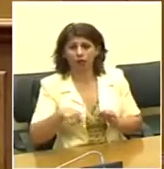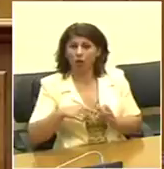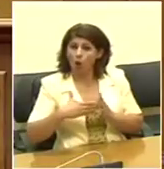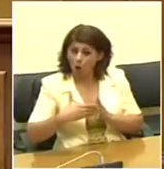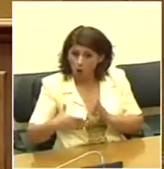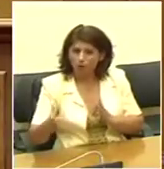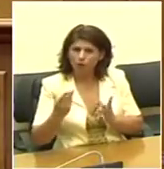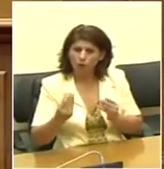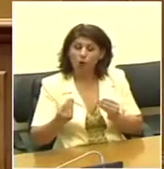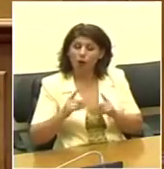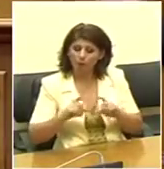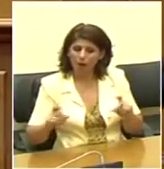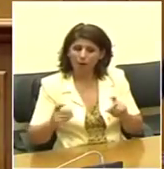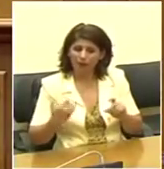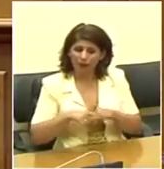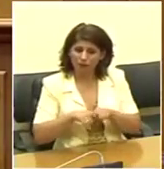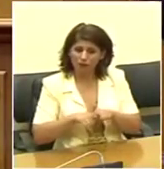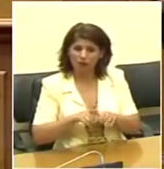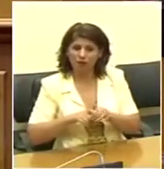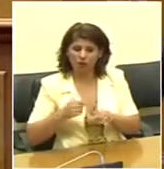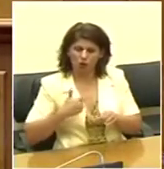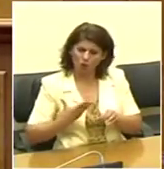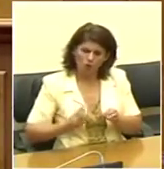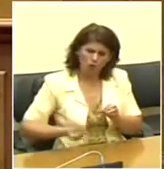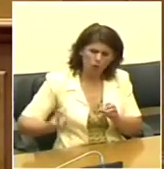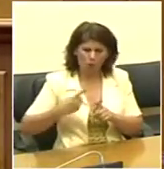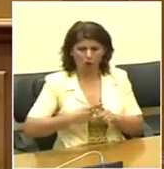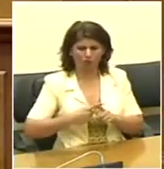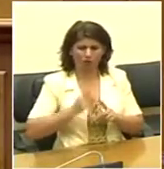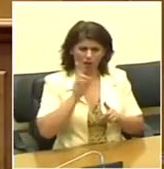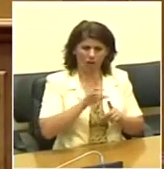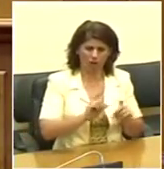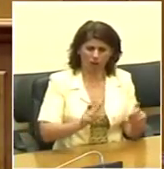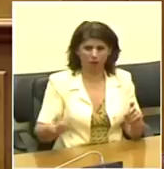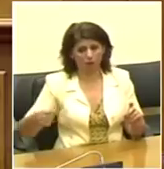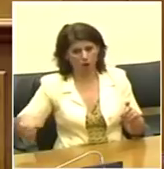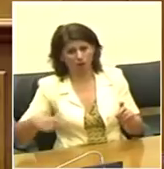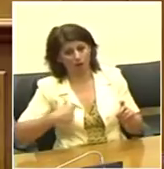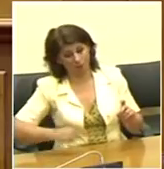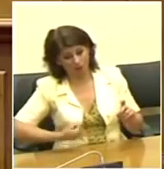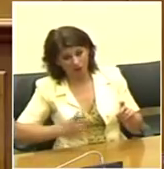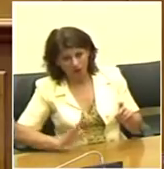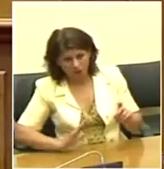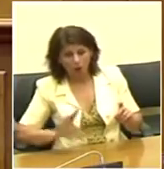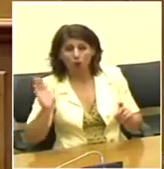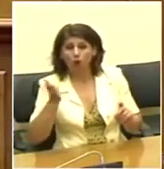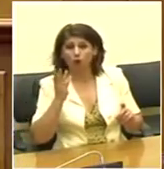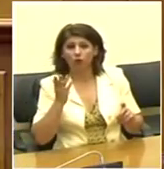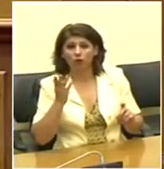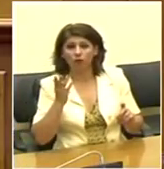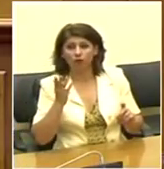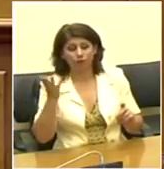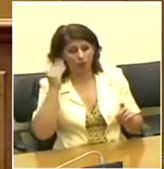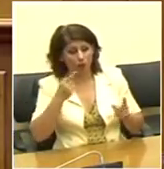από πολλά πράγματα και εγώ μπορεί να είμαι πιο αισιόδοξος από κάποιος άλλος. Αλλά με πειράζει όταν ακούει το